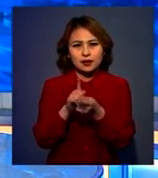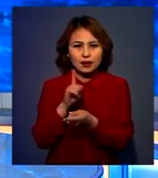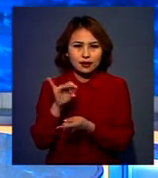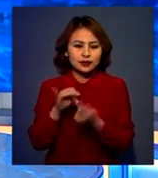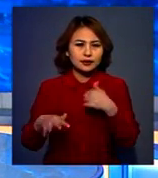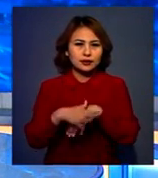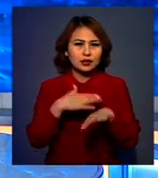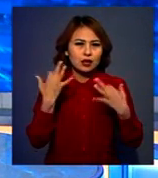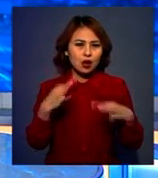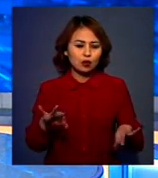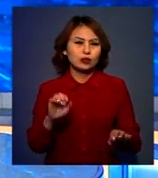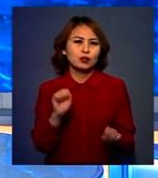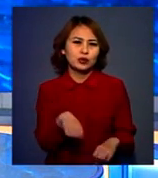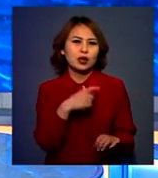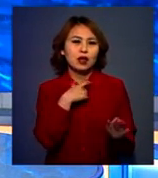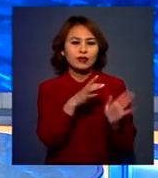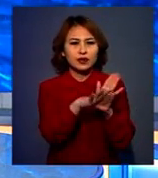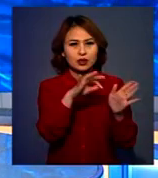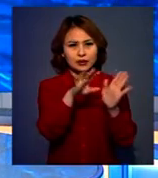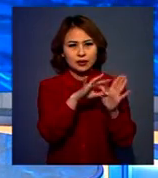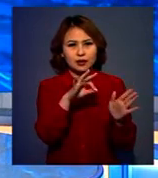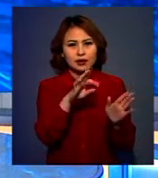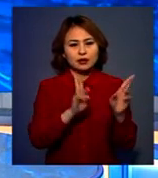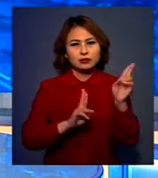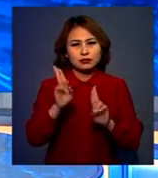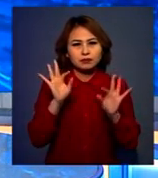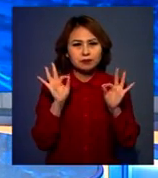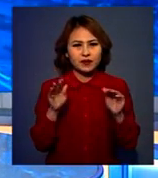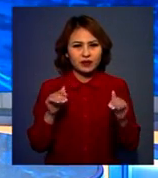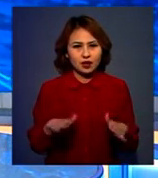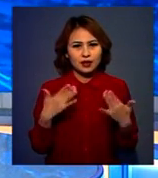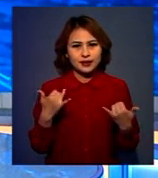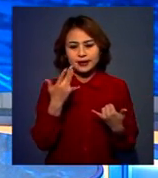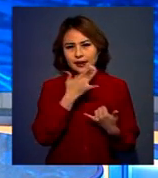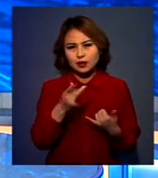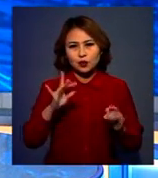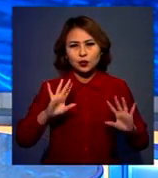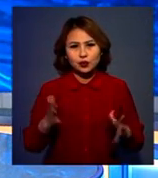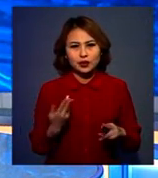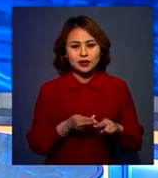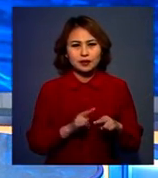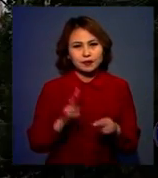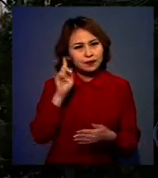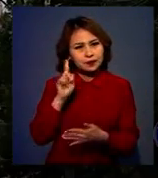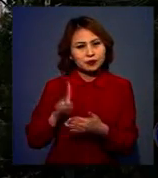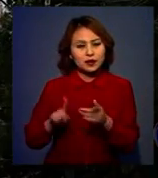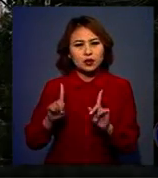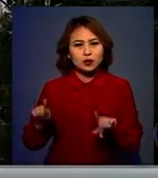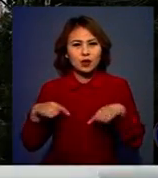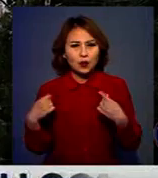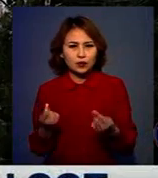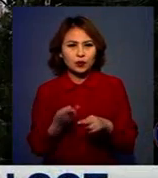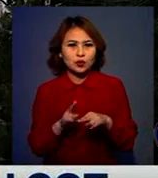өзгерістер халықтың еркін дауыс беруімен демократиялық принципте шешілетінін көрсетеді. Қазіргі саяси жағдайда ел тізгінін сеніп тапсыру үшін